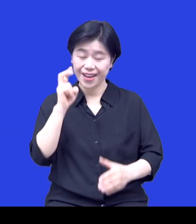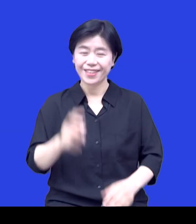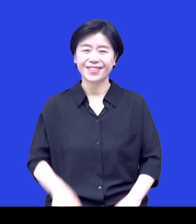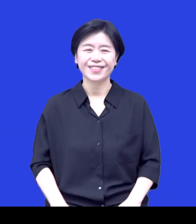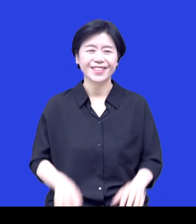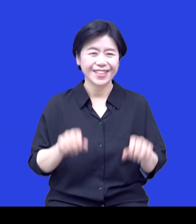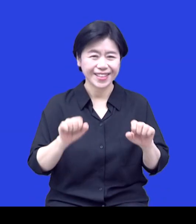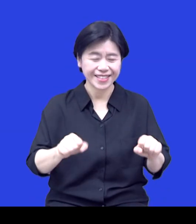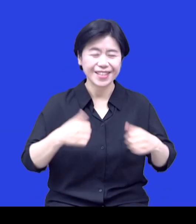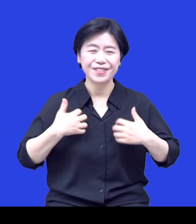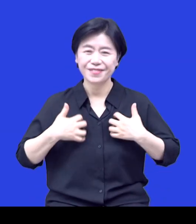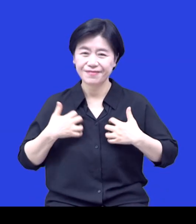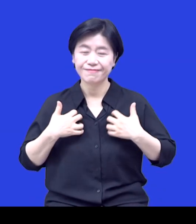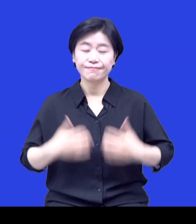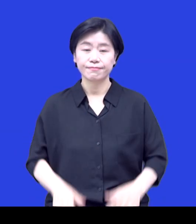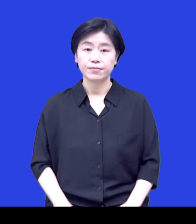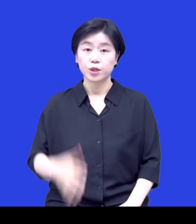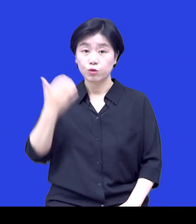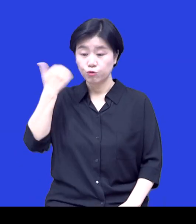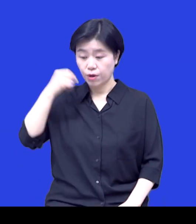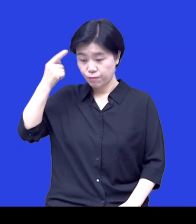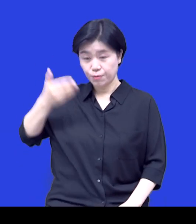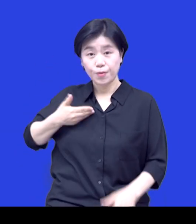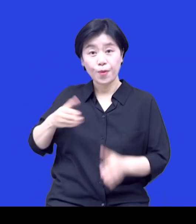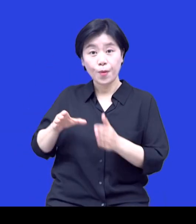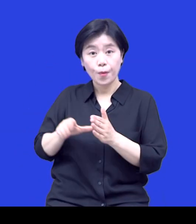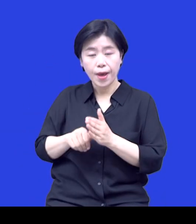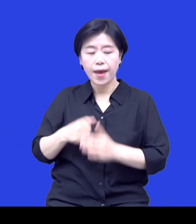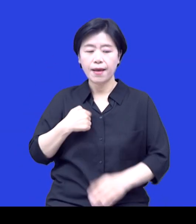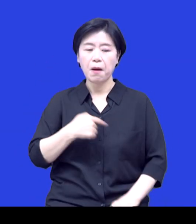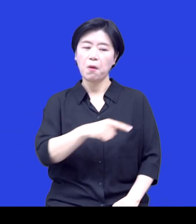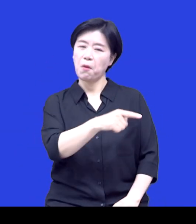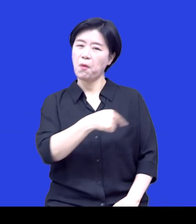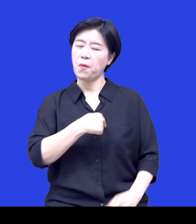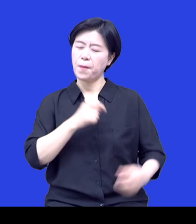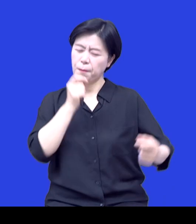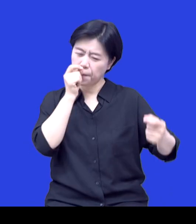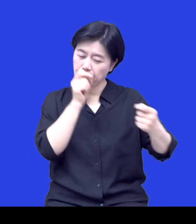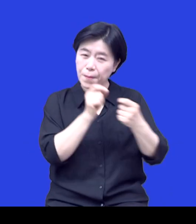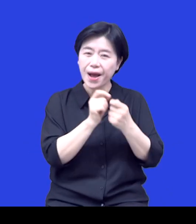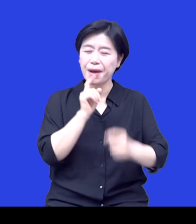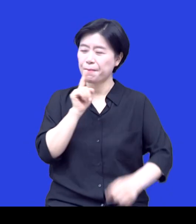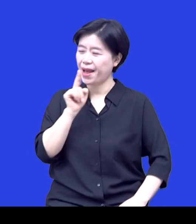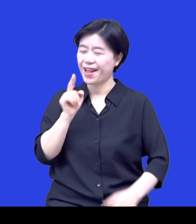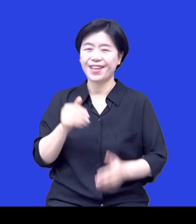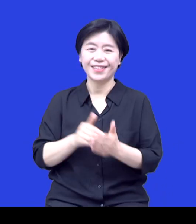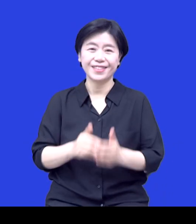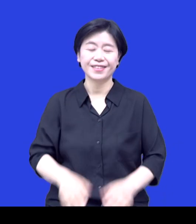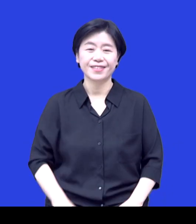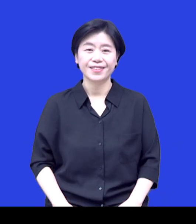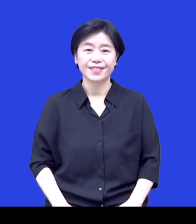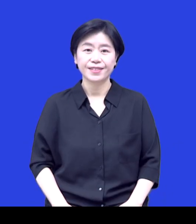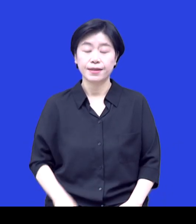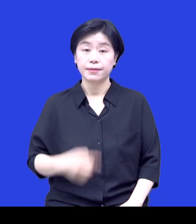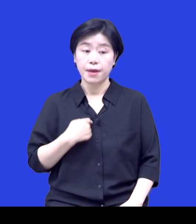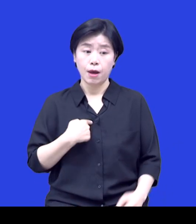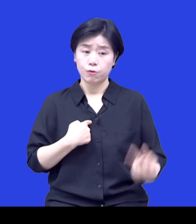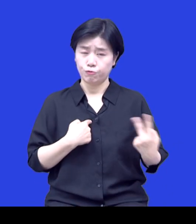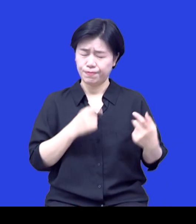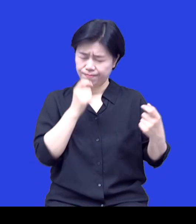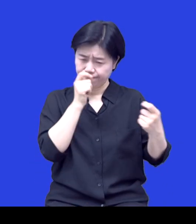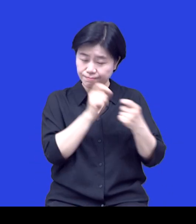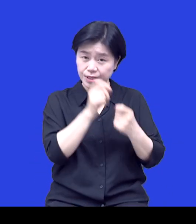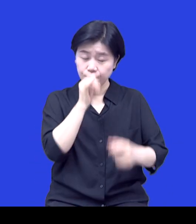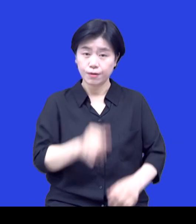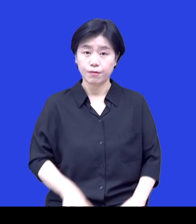목사님 반갑습니다. 예, 반갑습니다. 누가 물어보면 저는 항상 한홍 목사님과 아주 가깝다고 네, 하는데 영광입니다. 네, 저 한홍 목사님과 굉장히 친해요.